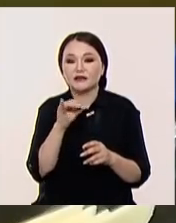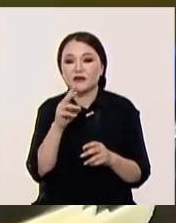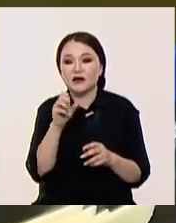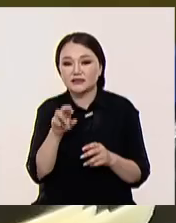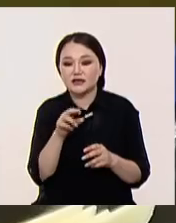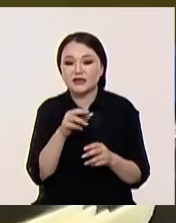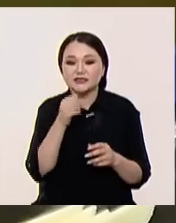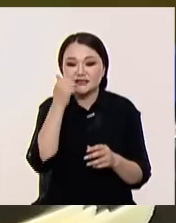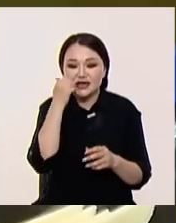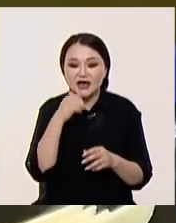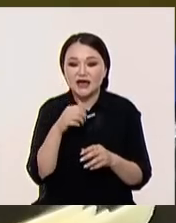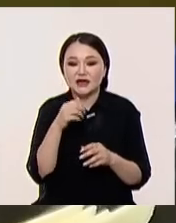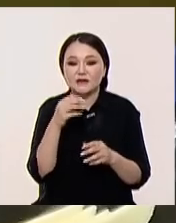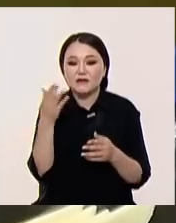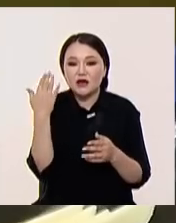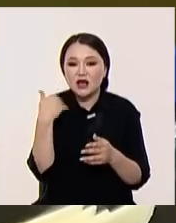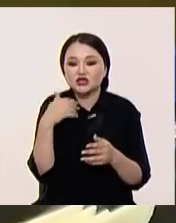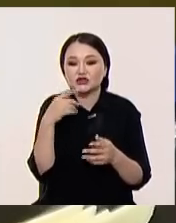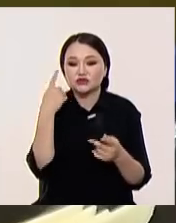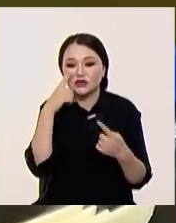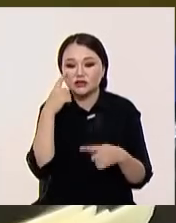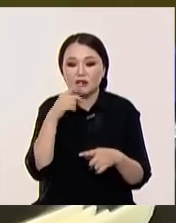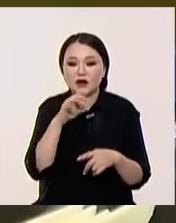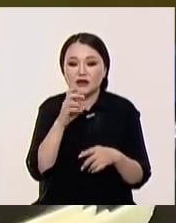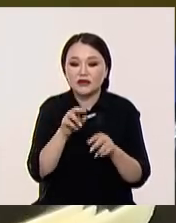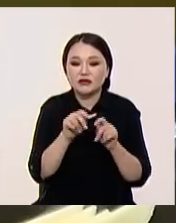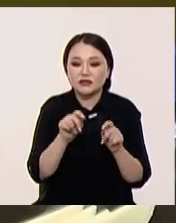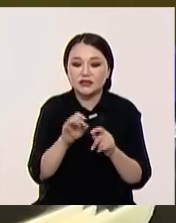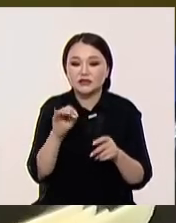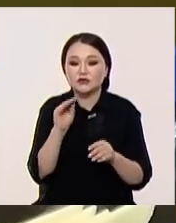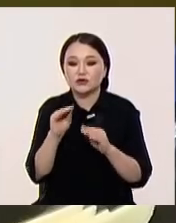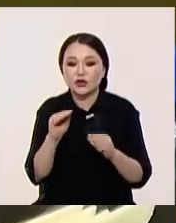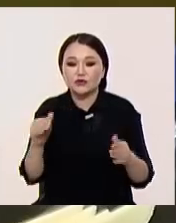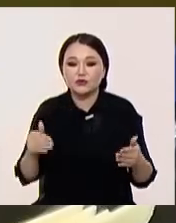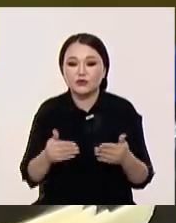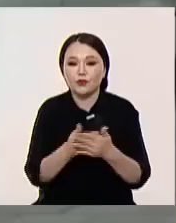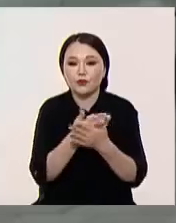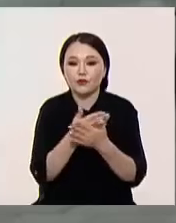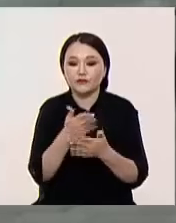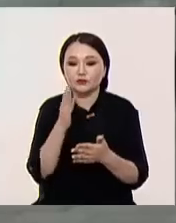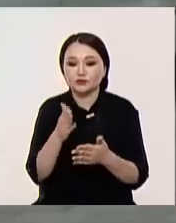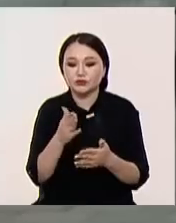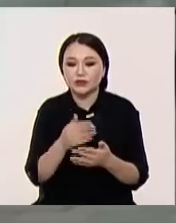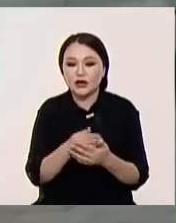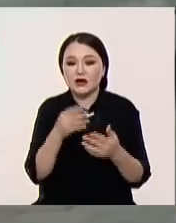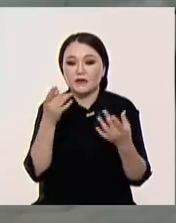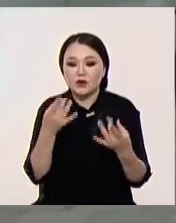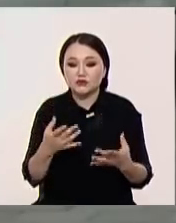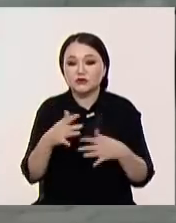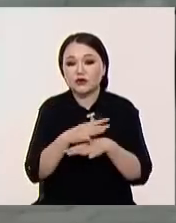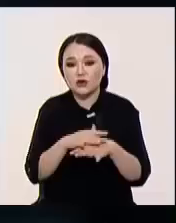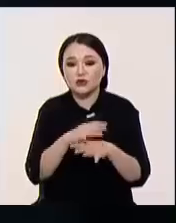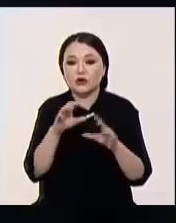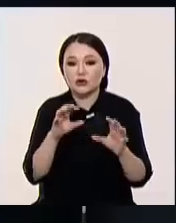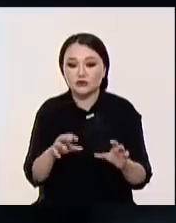старых, прежних инициатив по созданию партий и созданию совершенно новых. Ал қарапайым азаматтардың